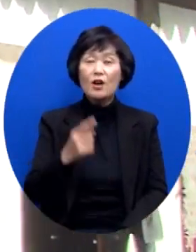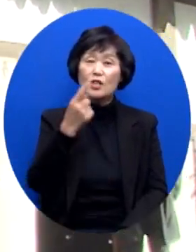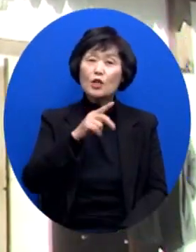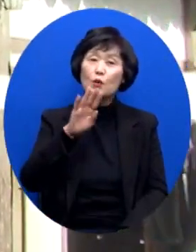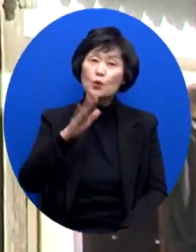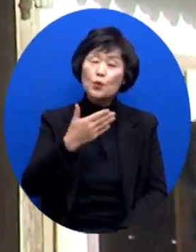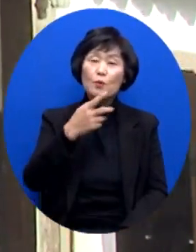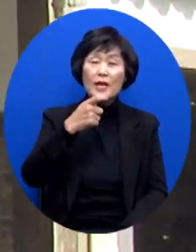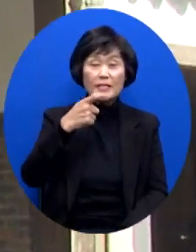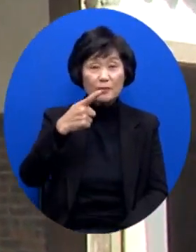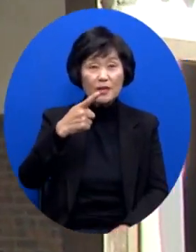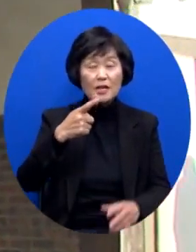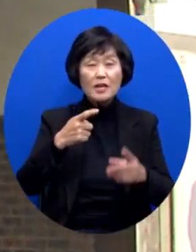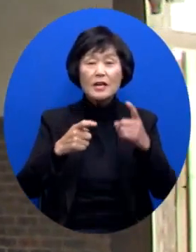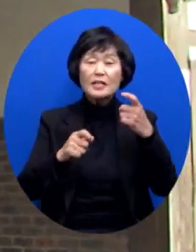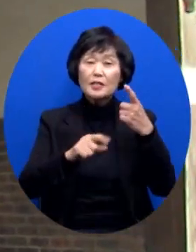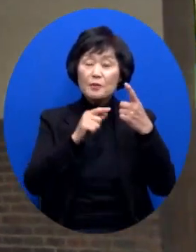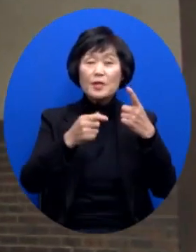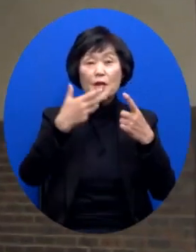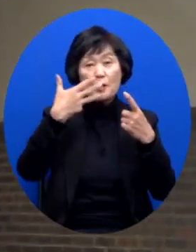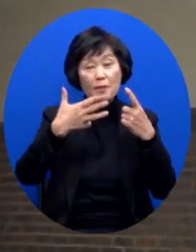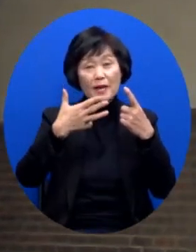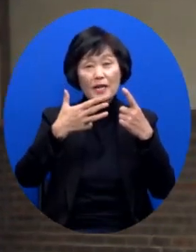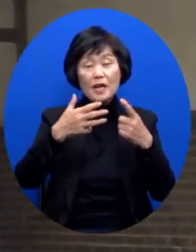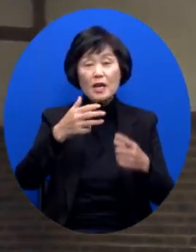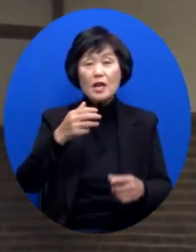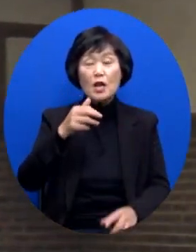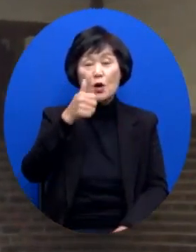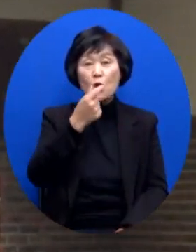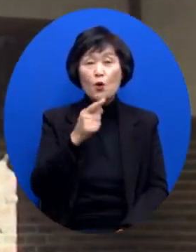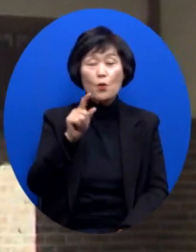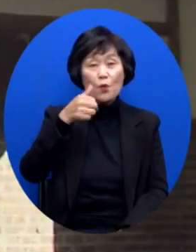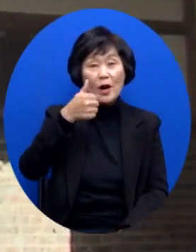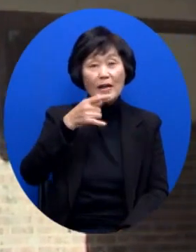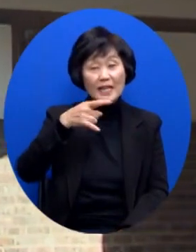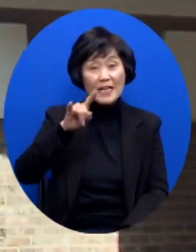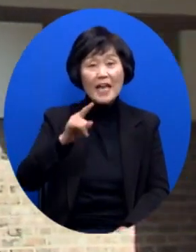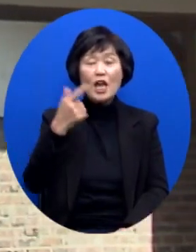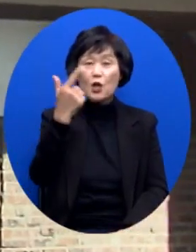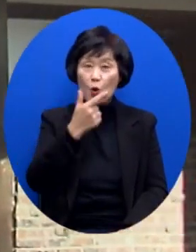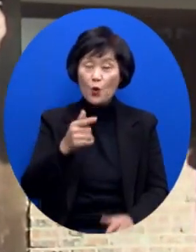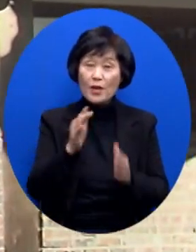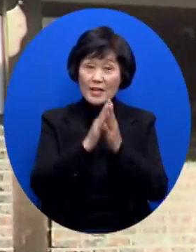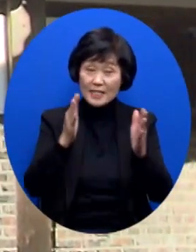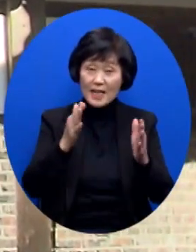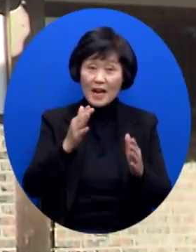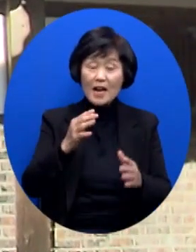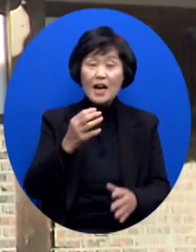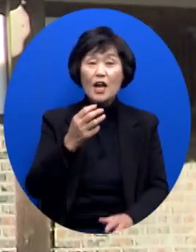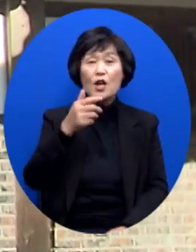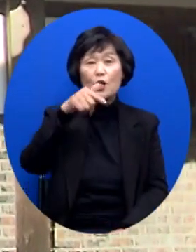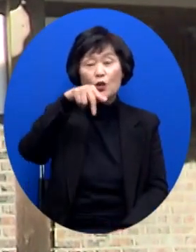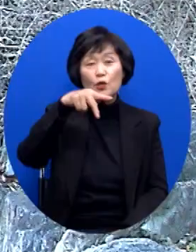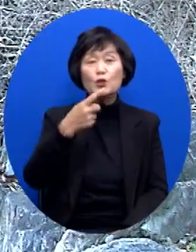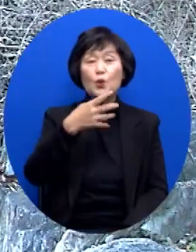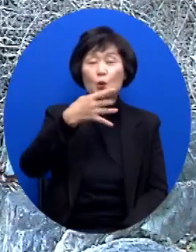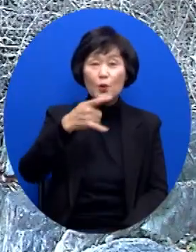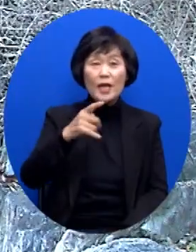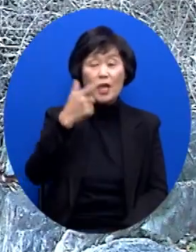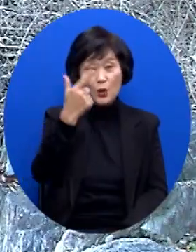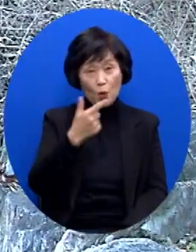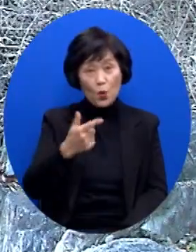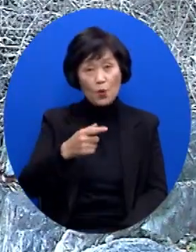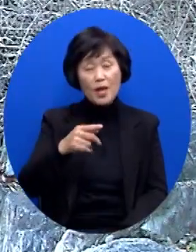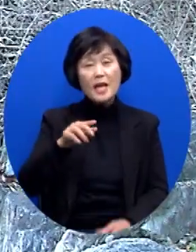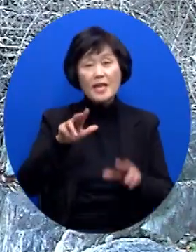1911년 12월 8일 황해노회로 시작한 대한예수교장로회 합동총회 소래노회. 노회 설립